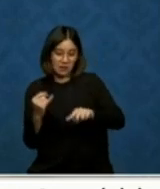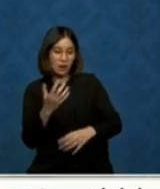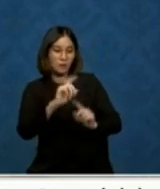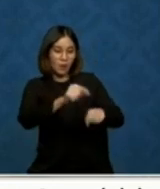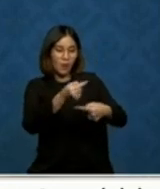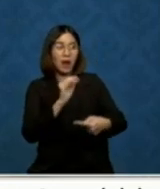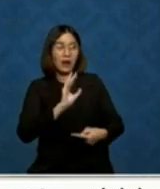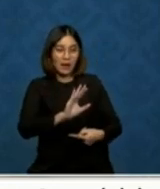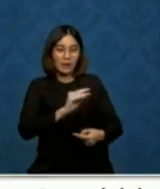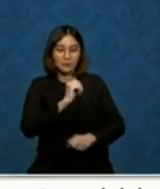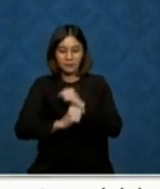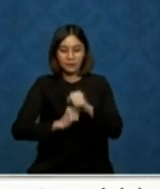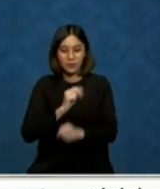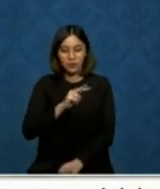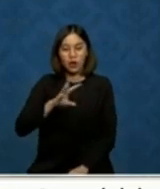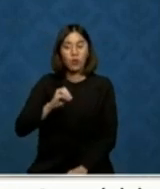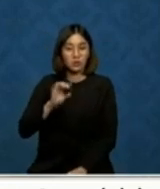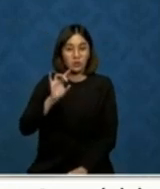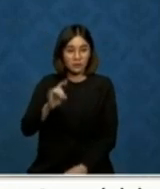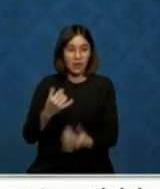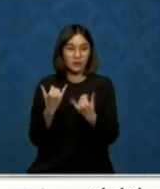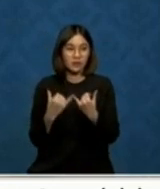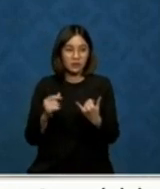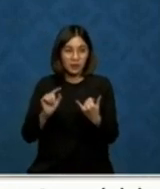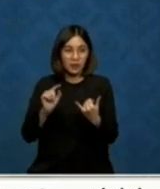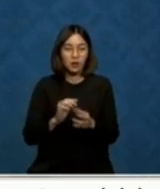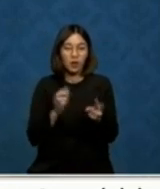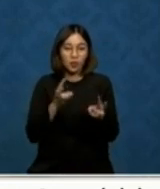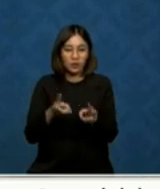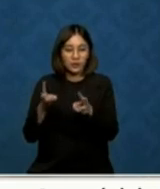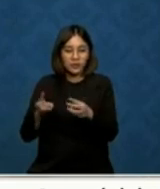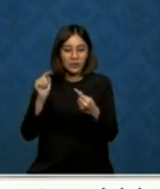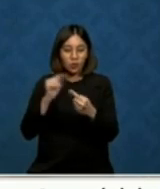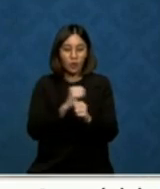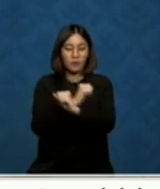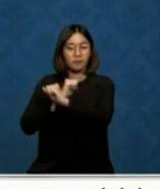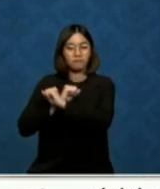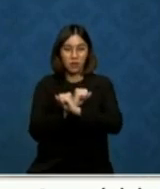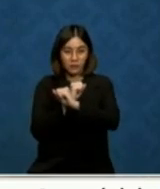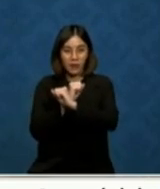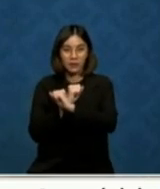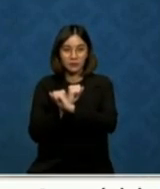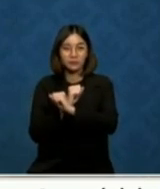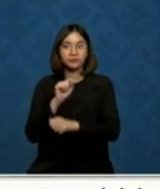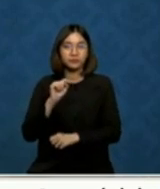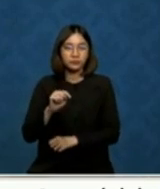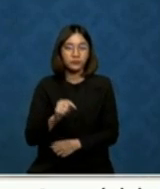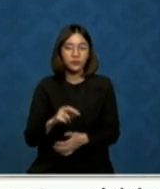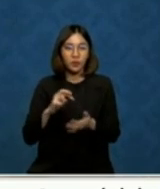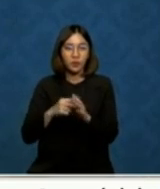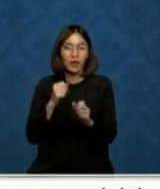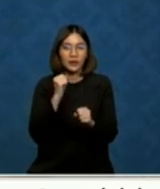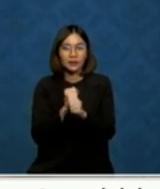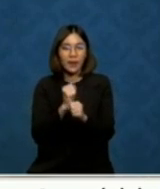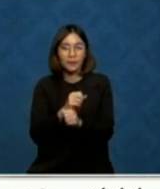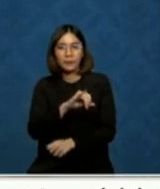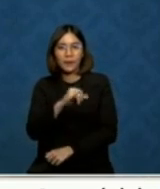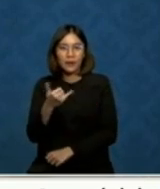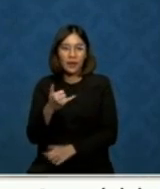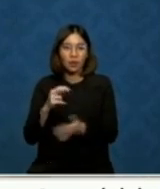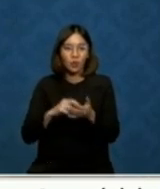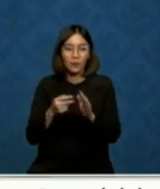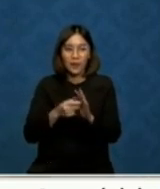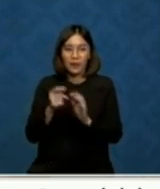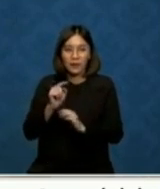น2568นี้วิธีการเพื่อความปลอดภัยแบบนี้ห้ามการกระทำบางอย่างคือเ